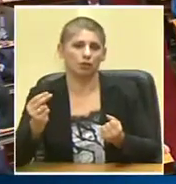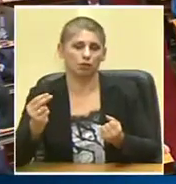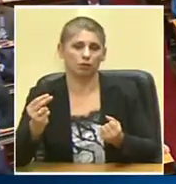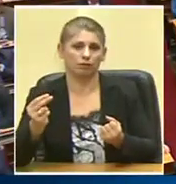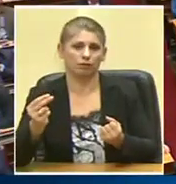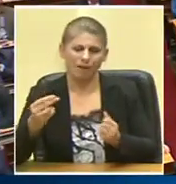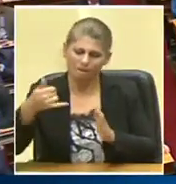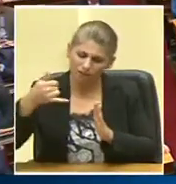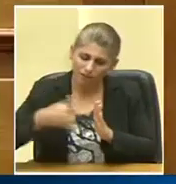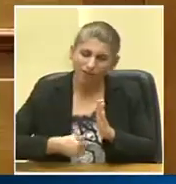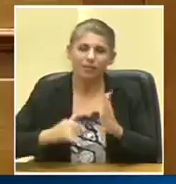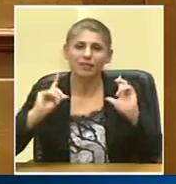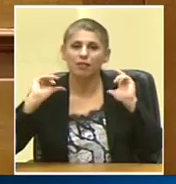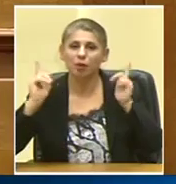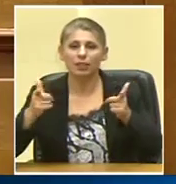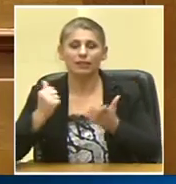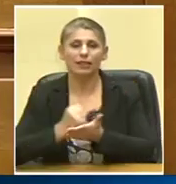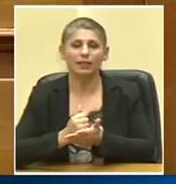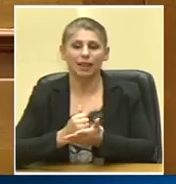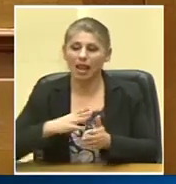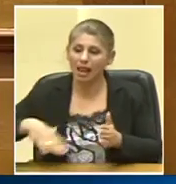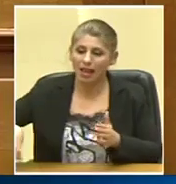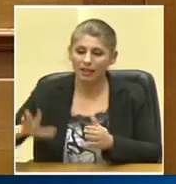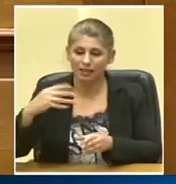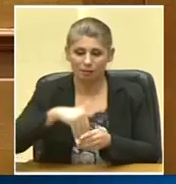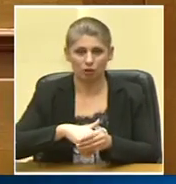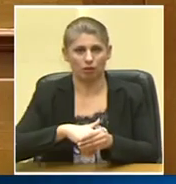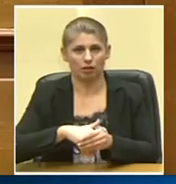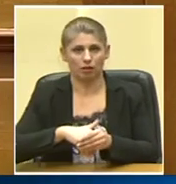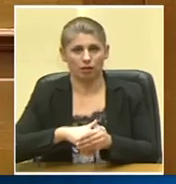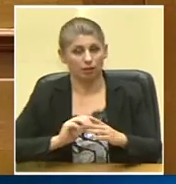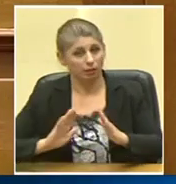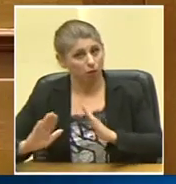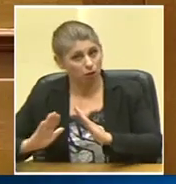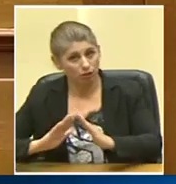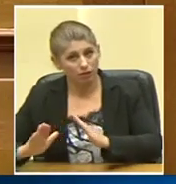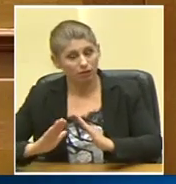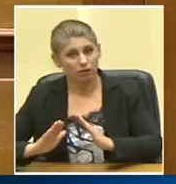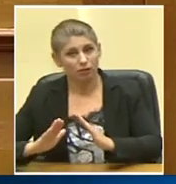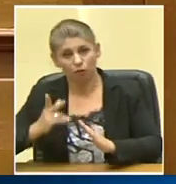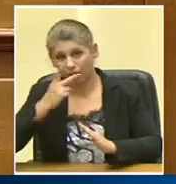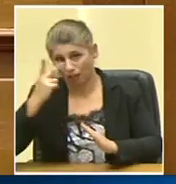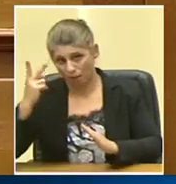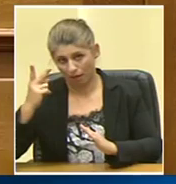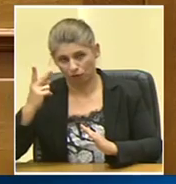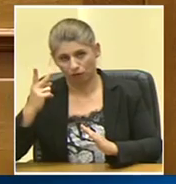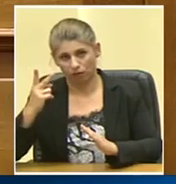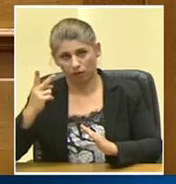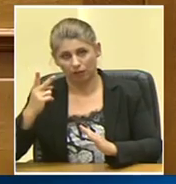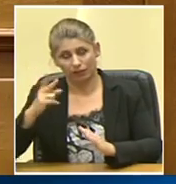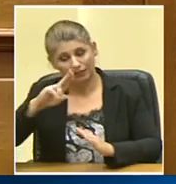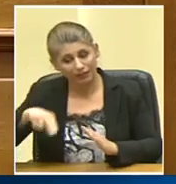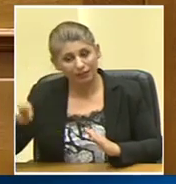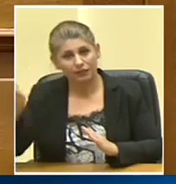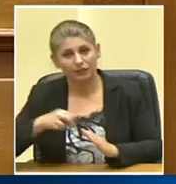την εμβάθυνση της δημοκρατίας και της λαϊκής συμμετοχής, την προστασία των κοινωνικών δικαιωμάτων, την